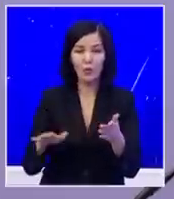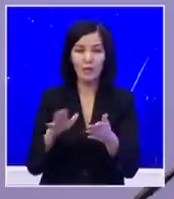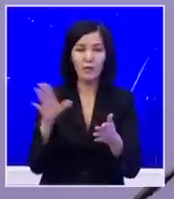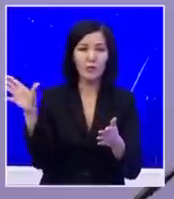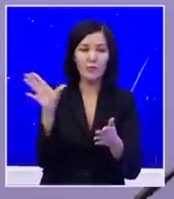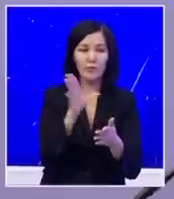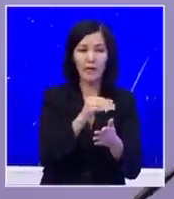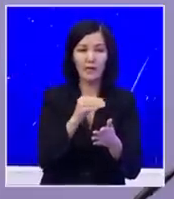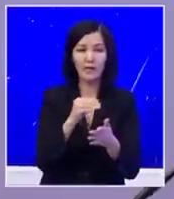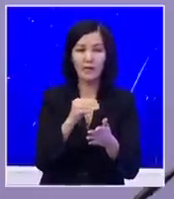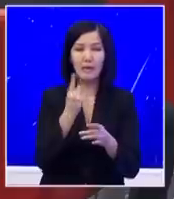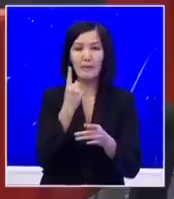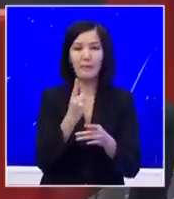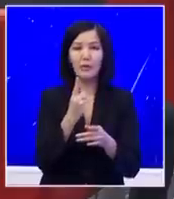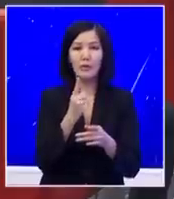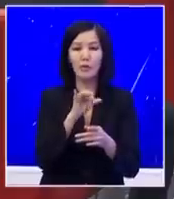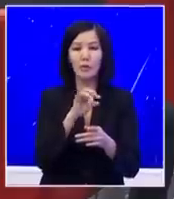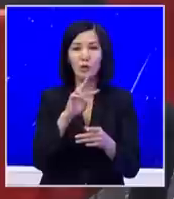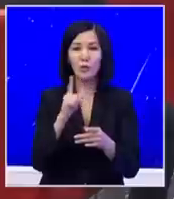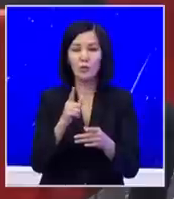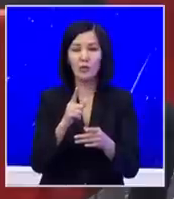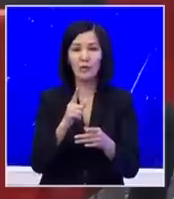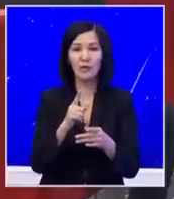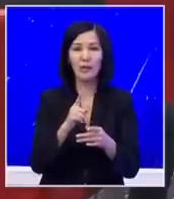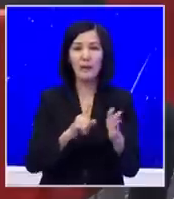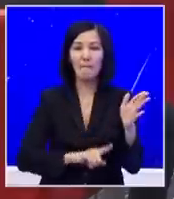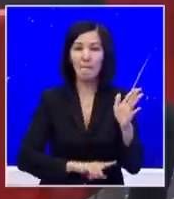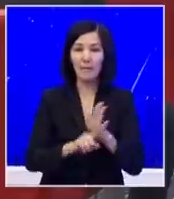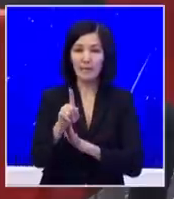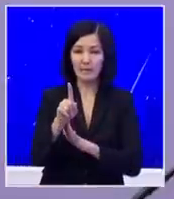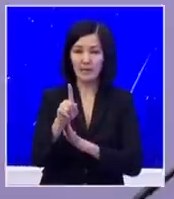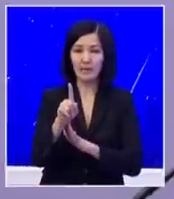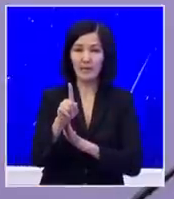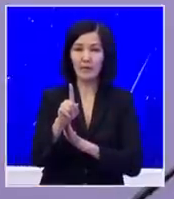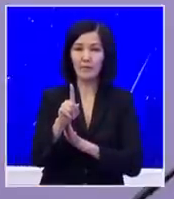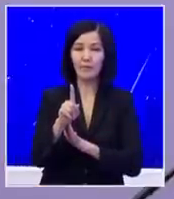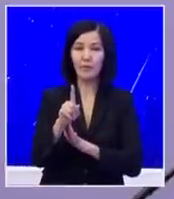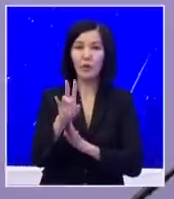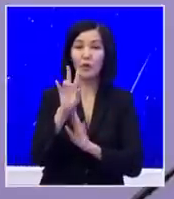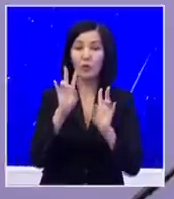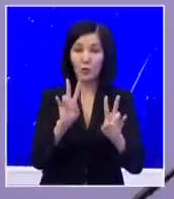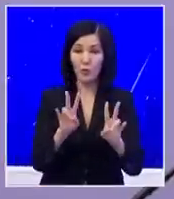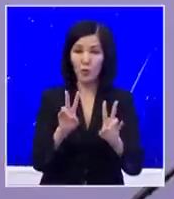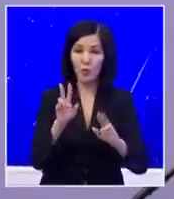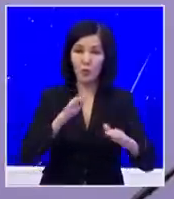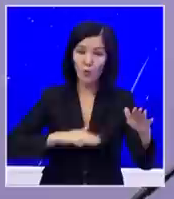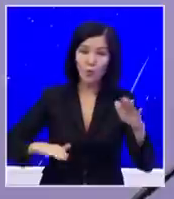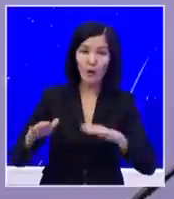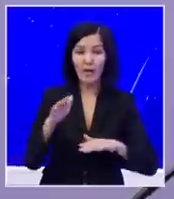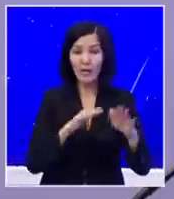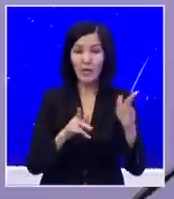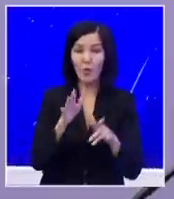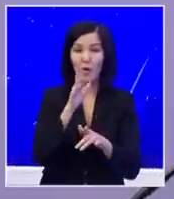барлығы мынау 1 июнь маусымның басынан басталады, но купальный сезон, мынау